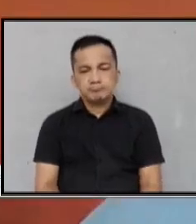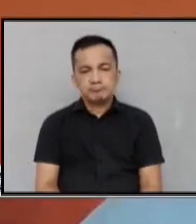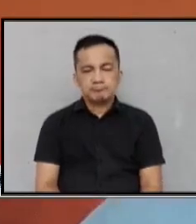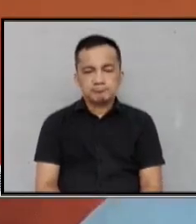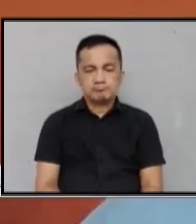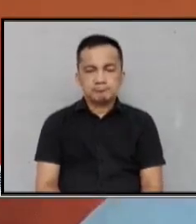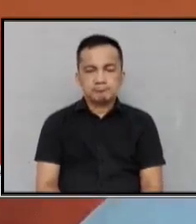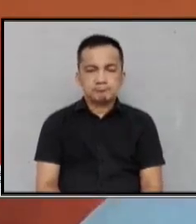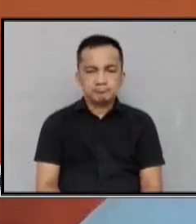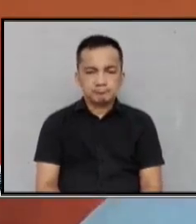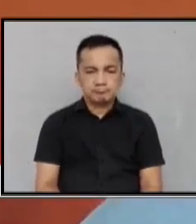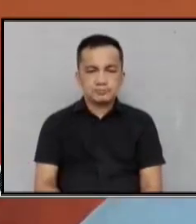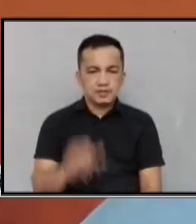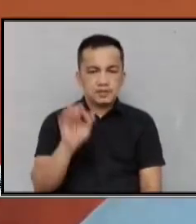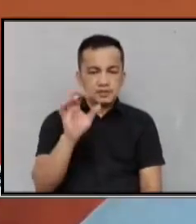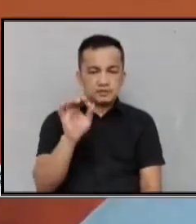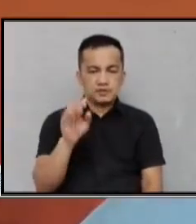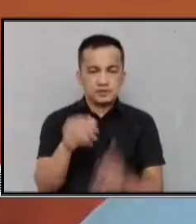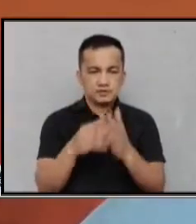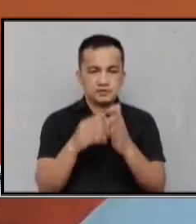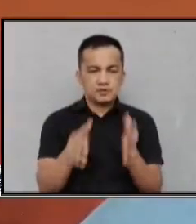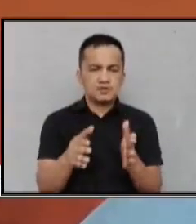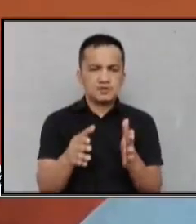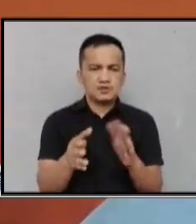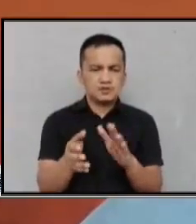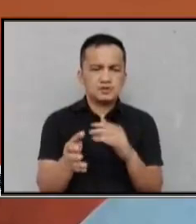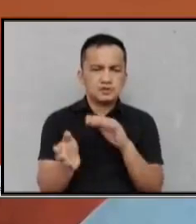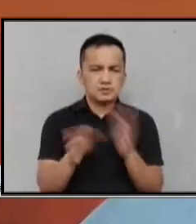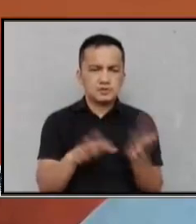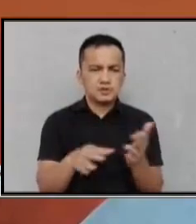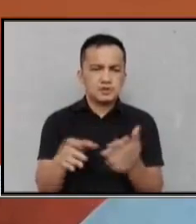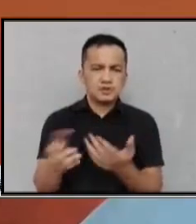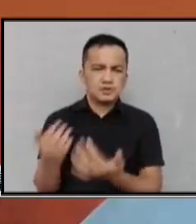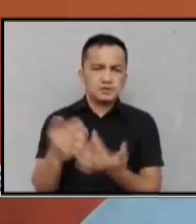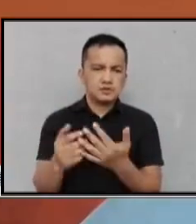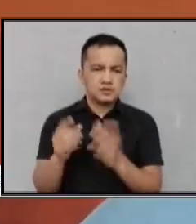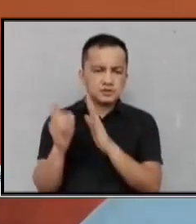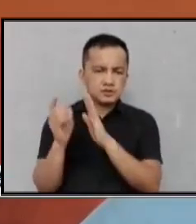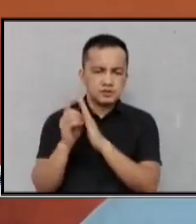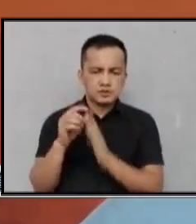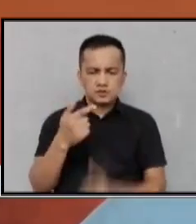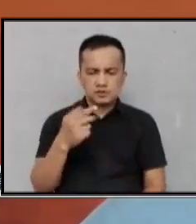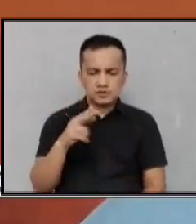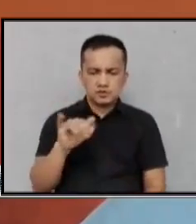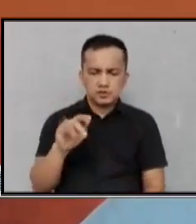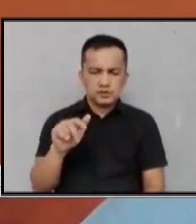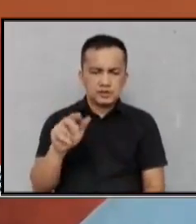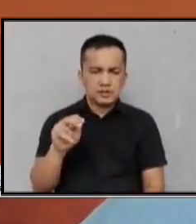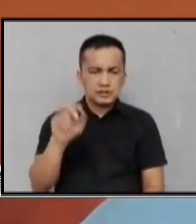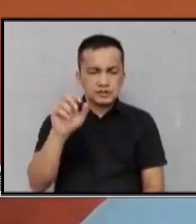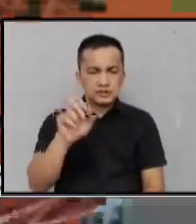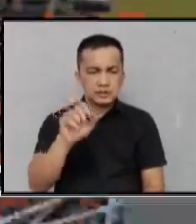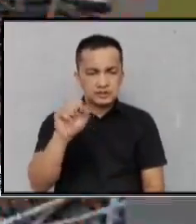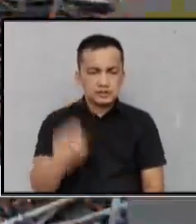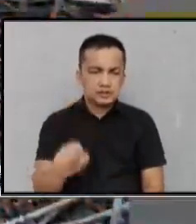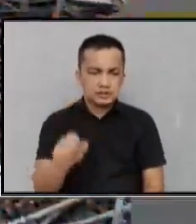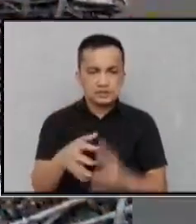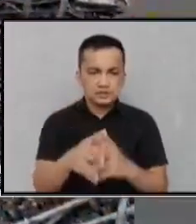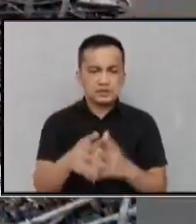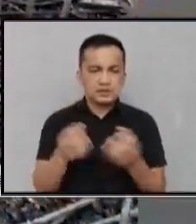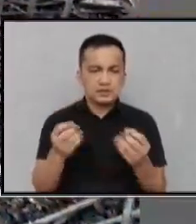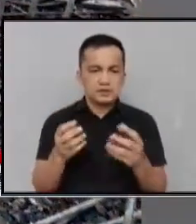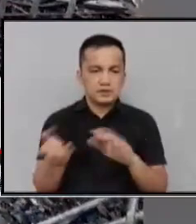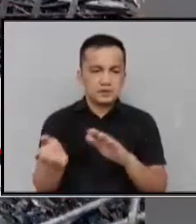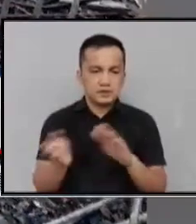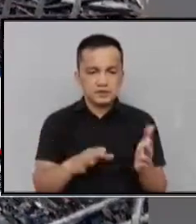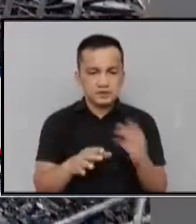19 na estudyanteng nasawi ang nang masunog ang kanilang dormitory sa Guyana, sa South America. Karamihan sa mga nasawi ay 11